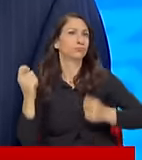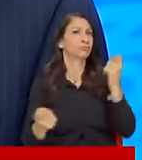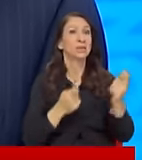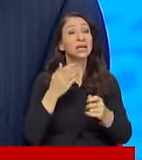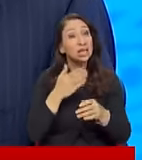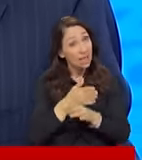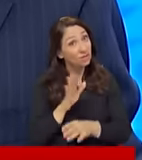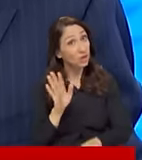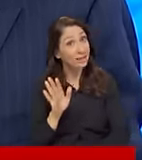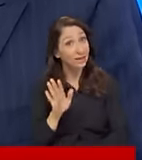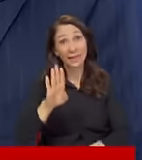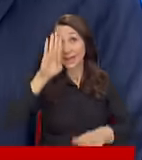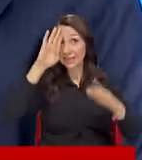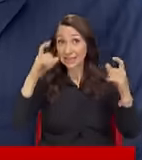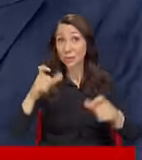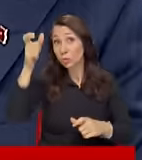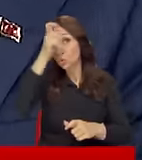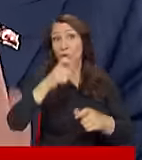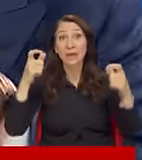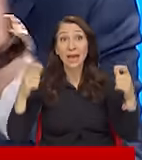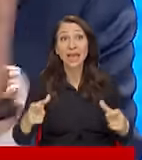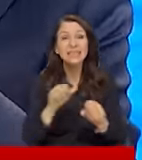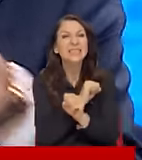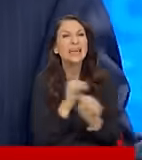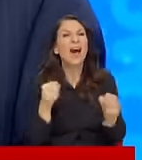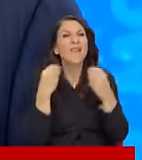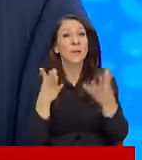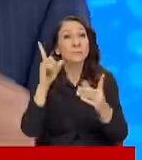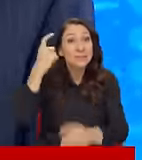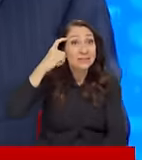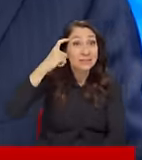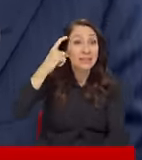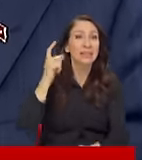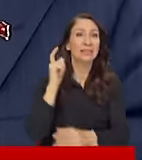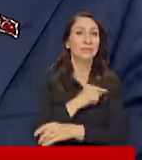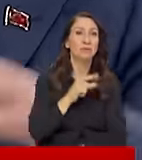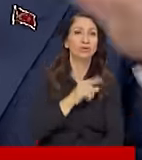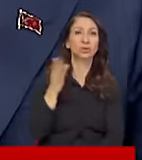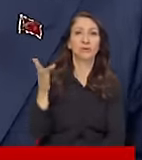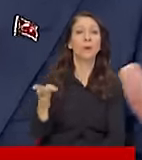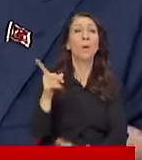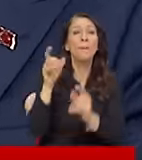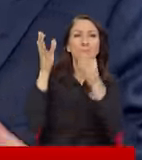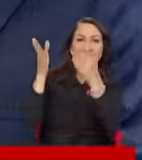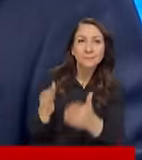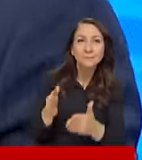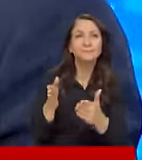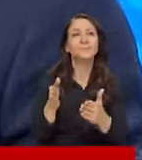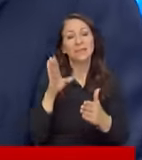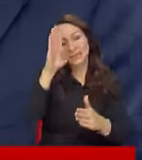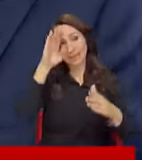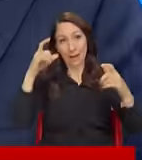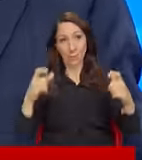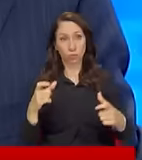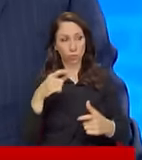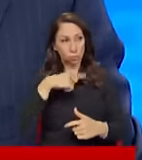performanslarıyla gerçekten İstanbul'a ve Türkiye'ye zarar vermiş bir zihniyetin temsilcisi. Böyle bir yapıda